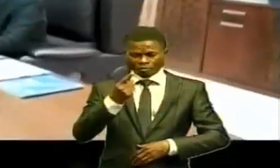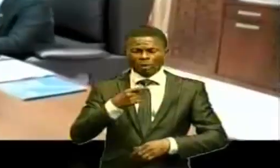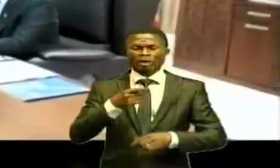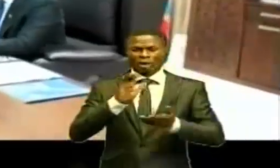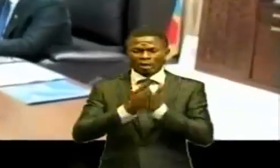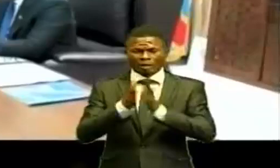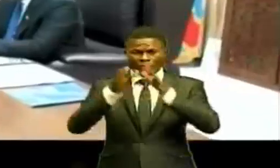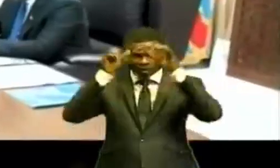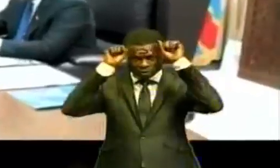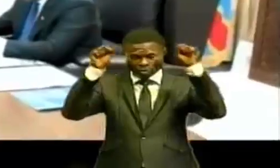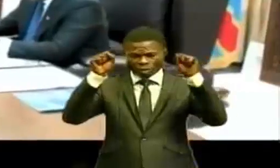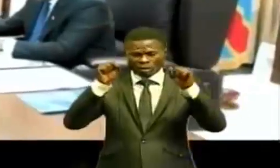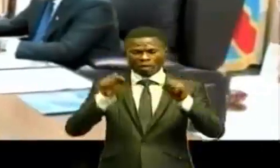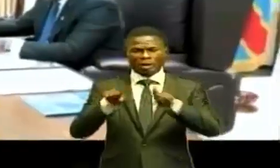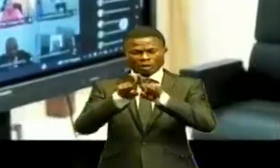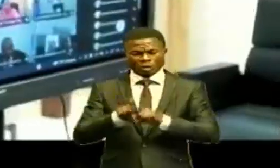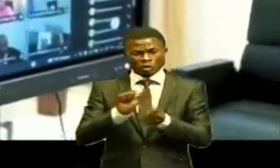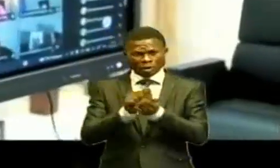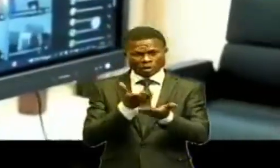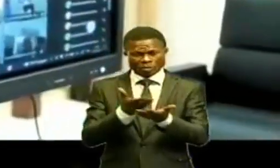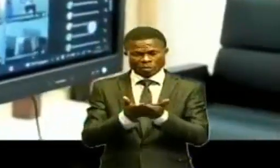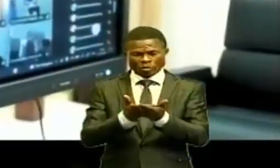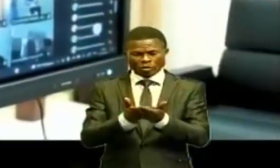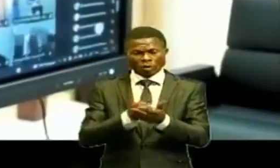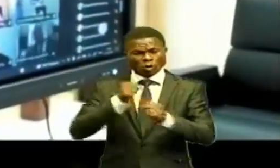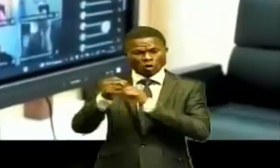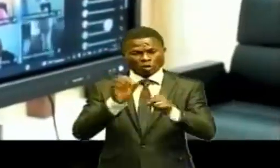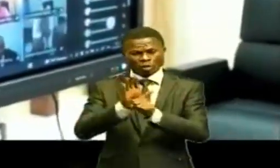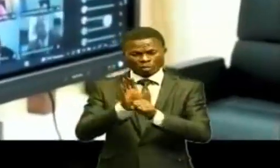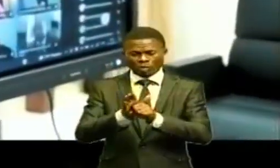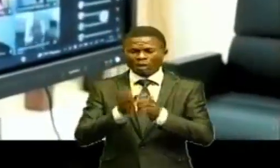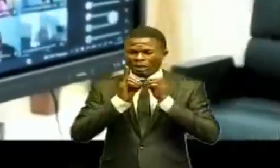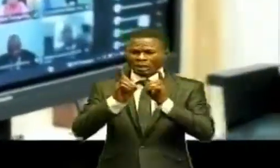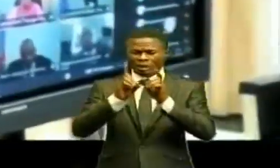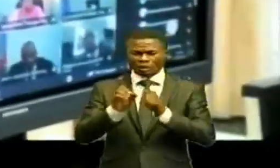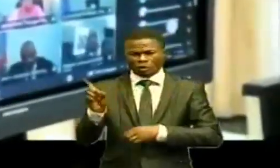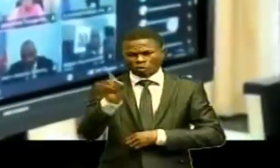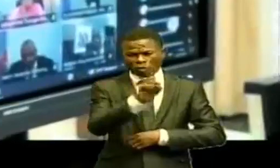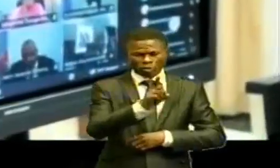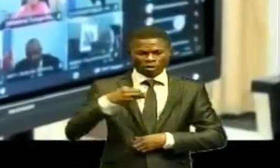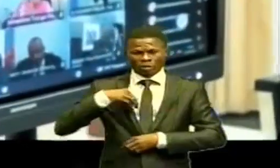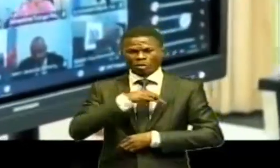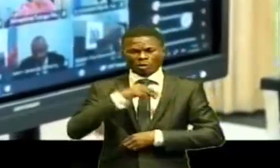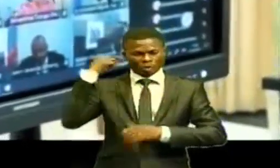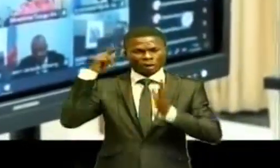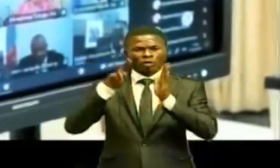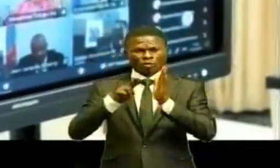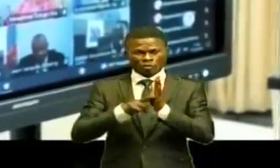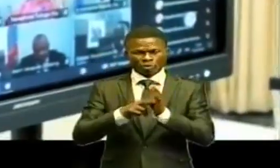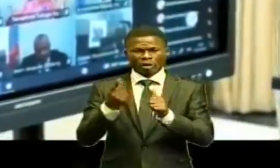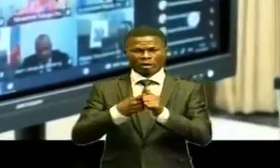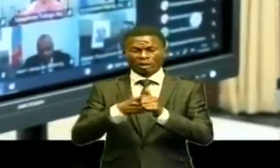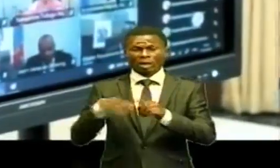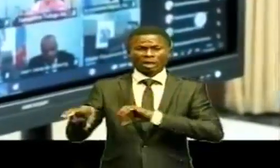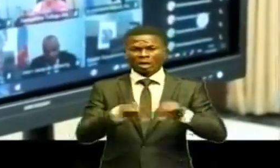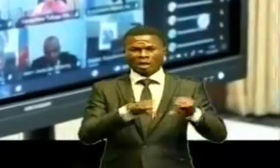nation et qui a toujours été sa lutte dans les échanges qu'il a avec chacun des membres du gouvernement, à savoir des